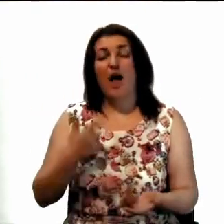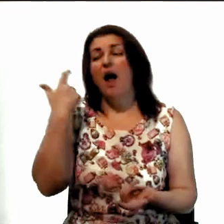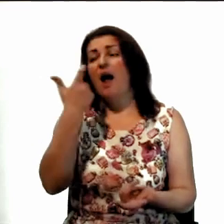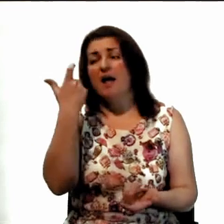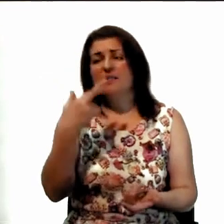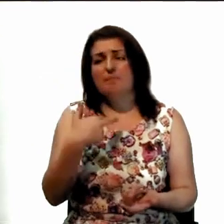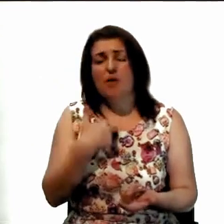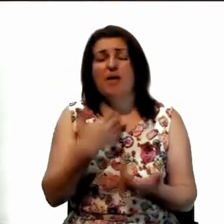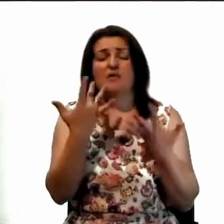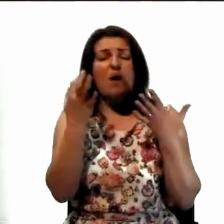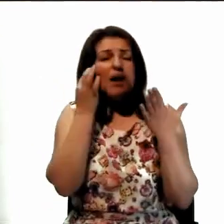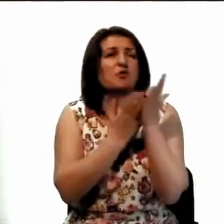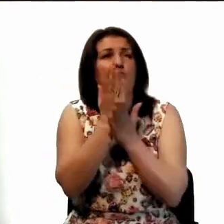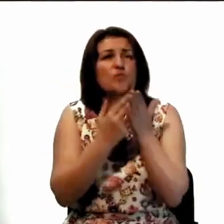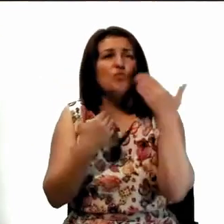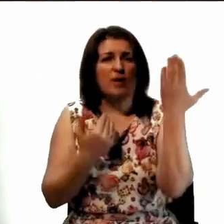Господь, я столько лет служу Тебе.